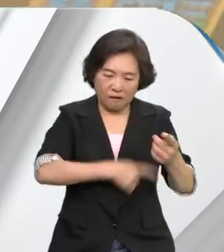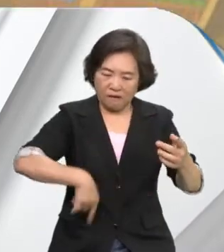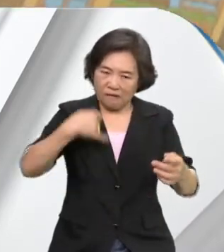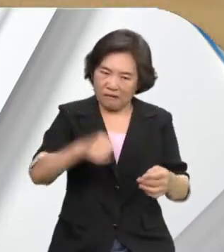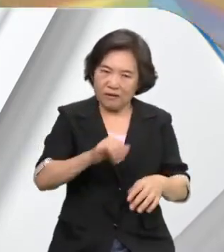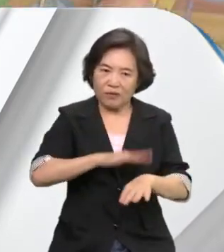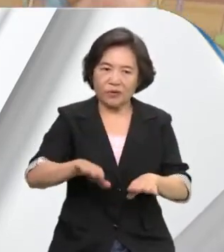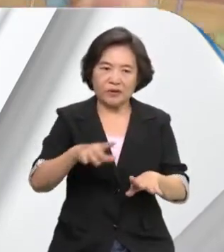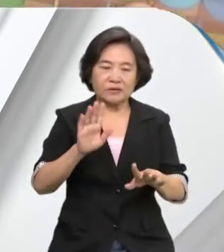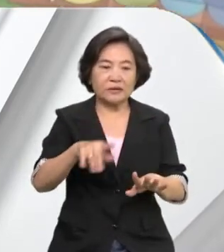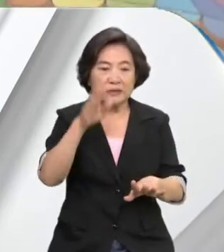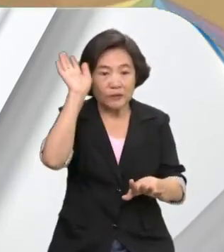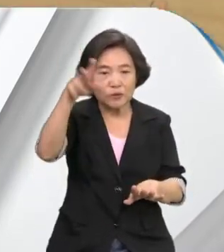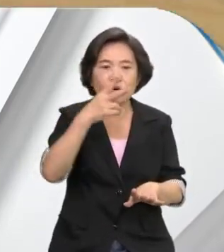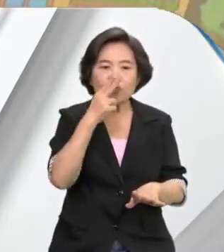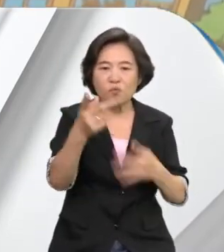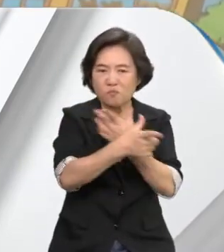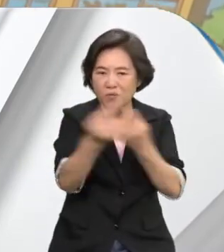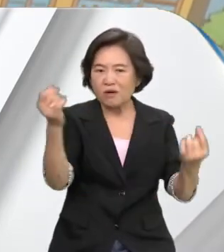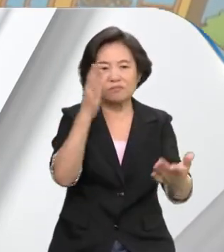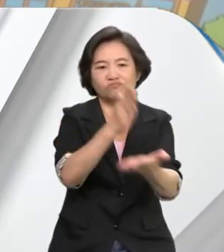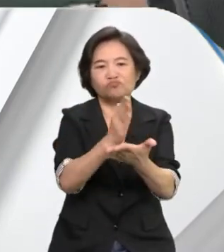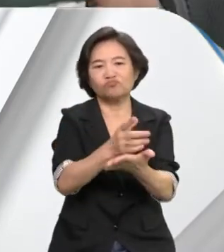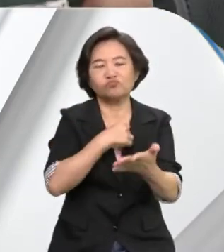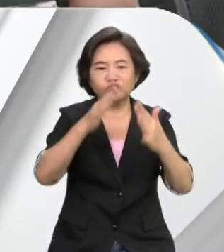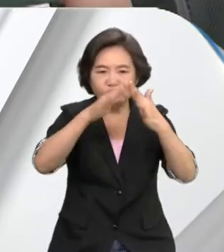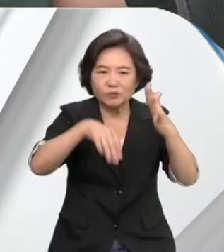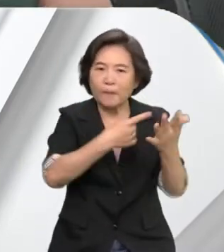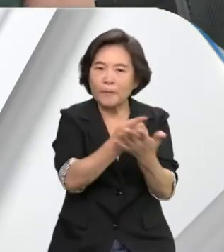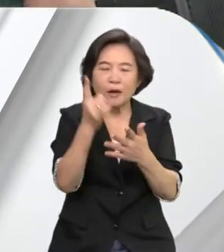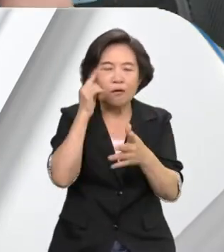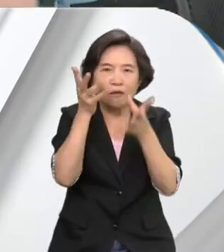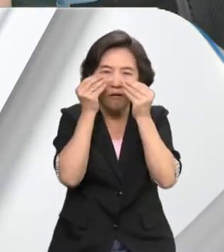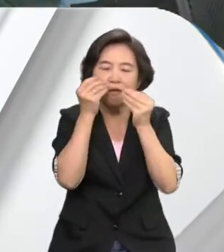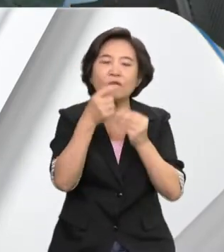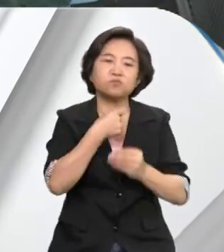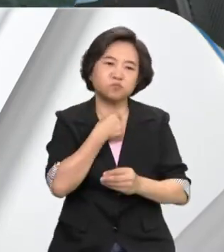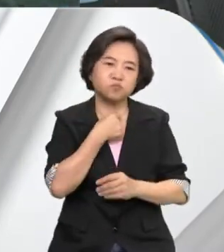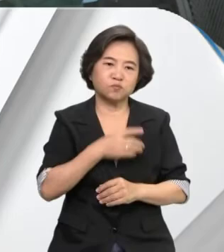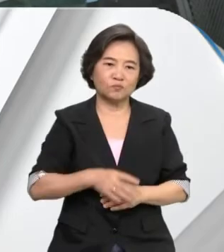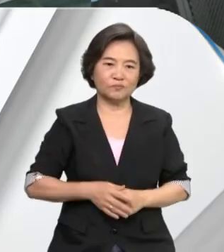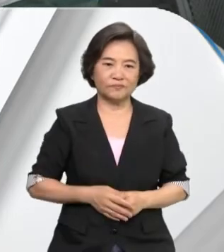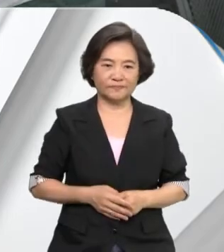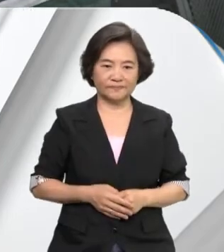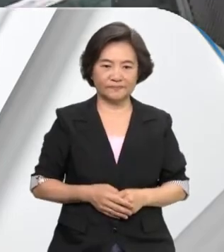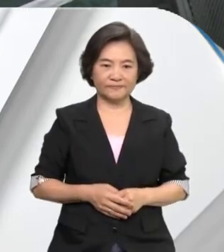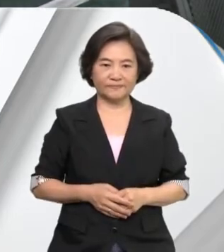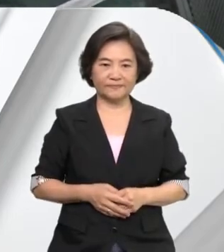对头无障碍观念带入家庭度。刚刚新闻网站蔡东一片团报道。